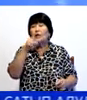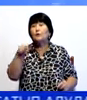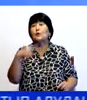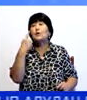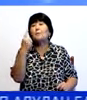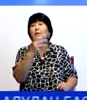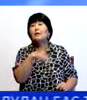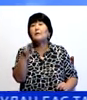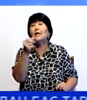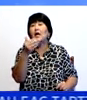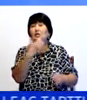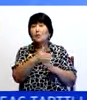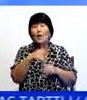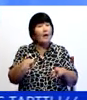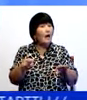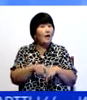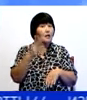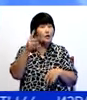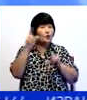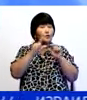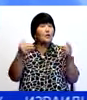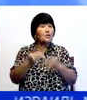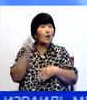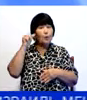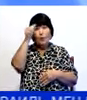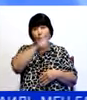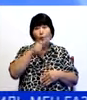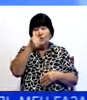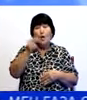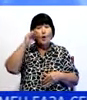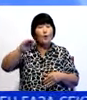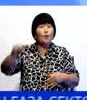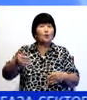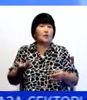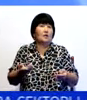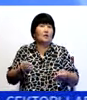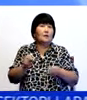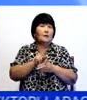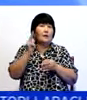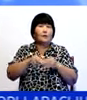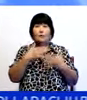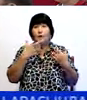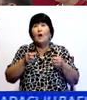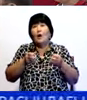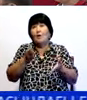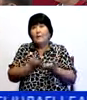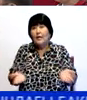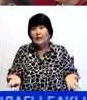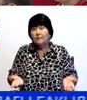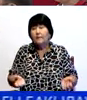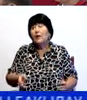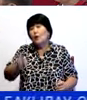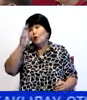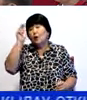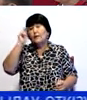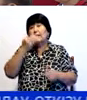2,1 миллиард қаржы бөлінді. Алайда үш мектептің жаңа оқу жылына оқушыларға есік ашпау қаупі бар. Үкіметте